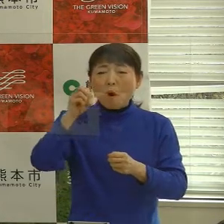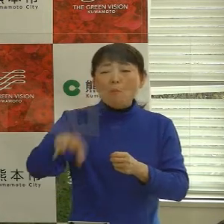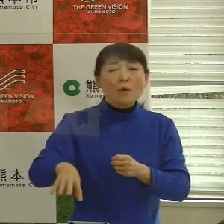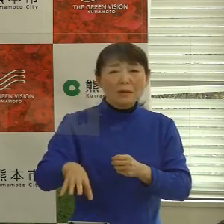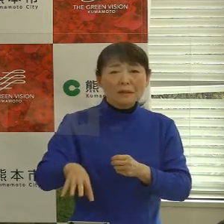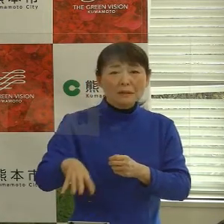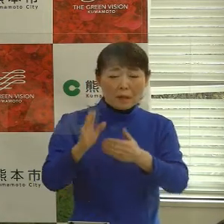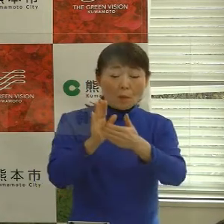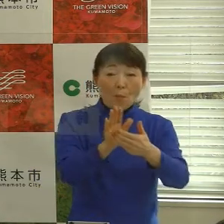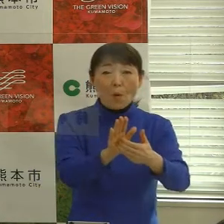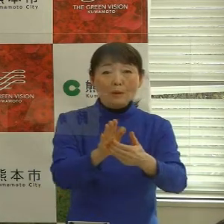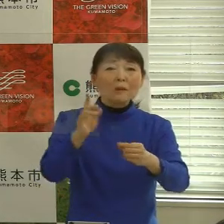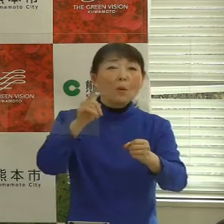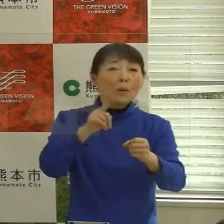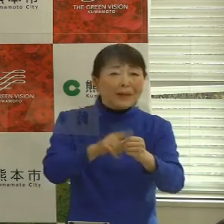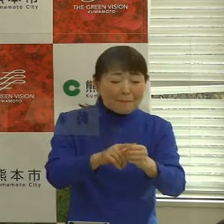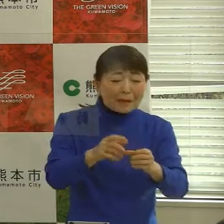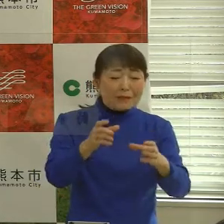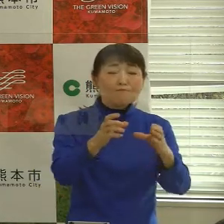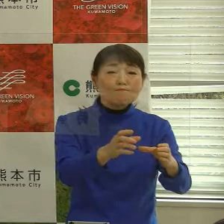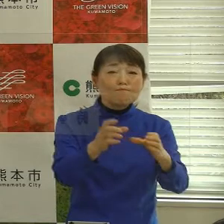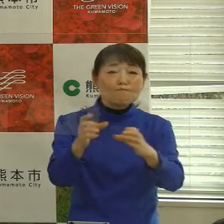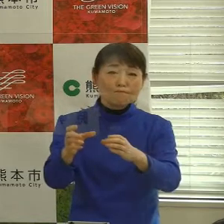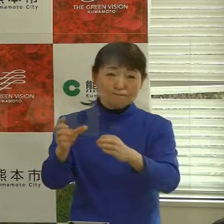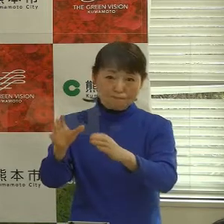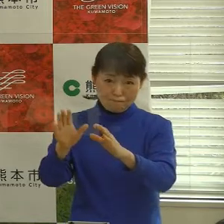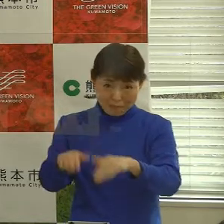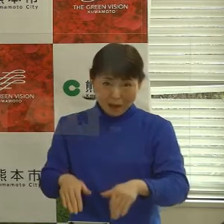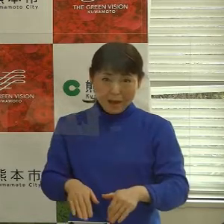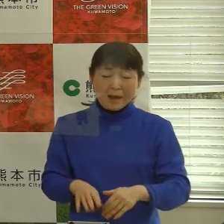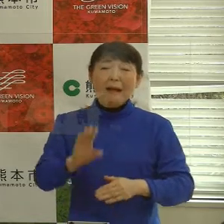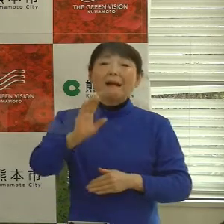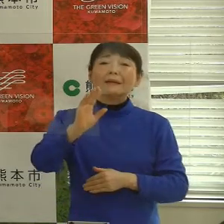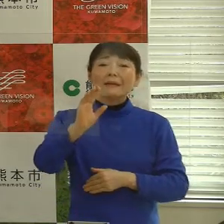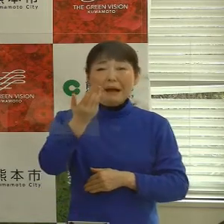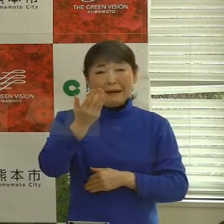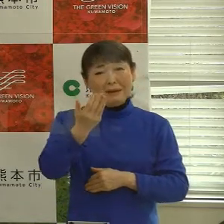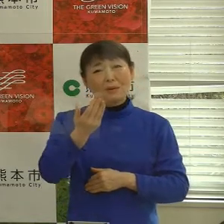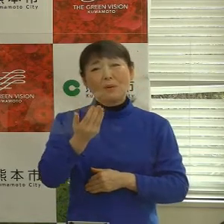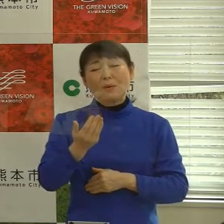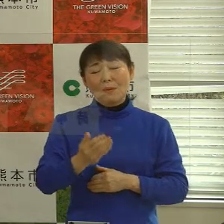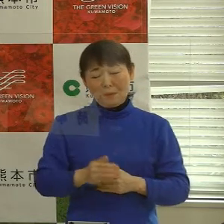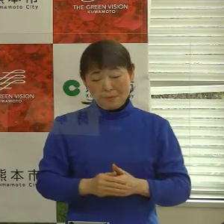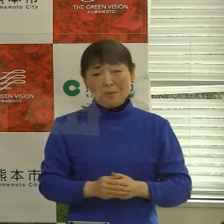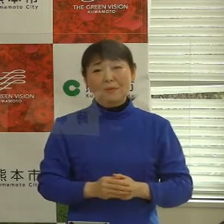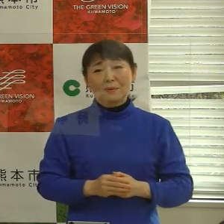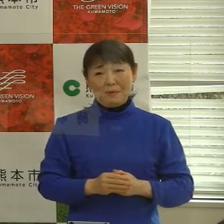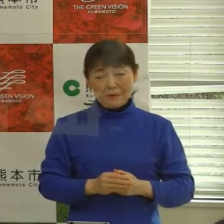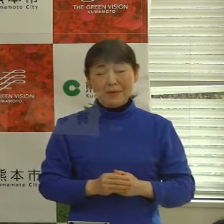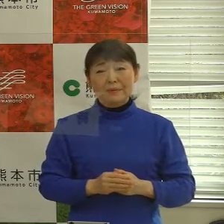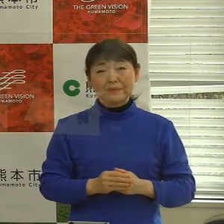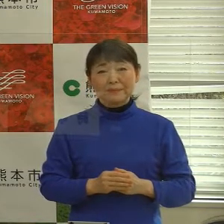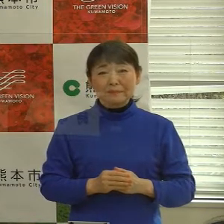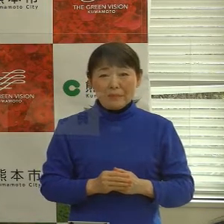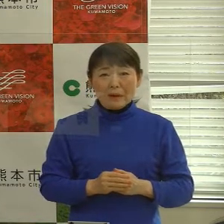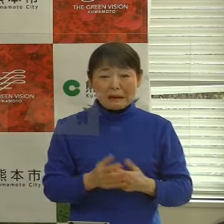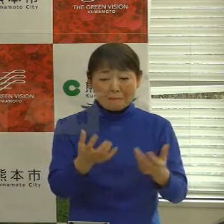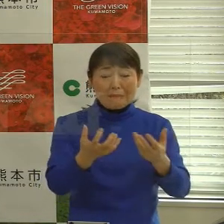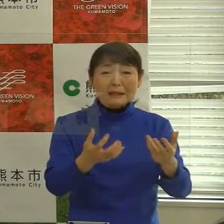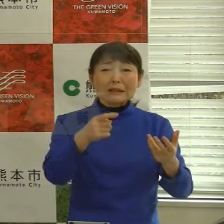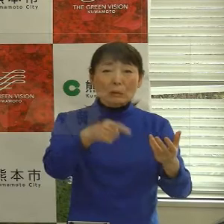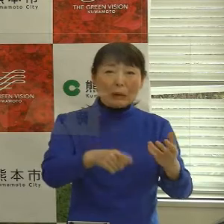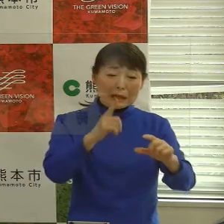ね、設置をしていたものではあるんですけれども、とはいえやはり、その繁華